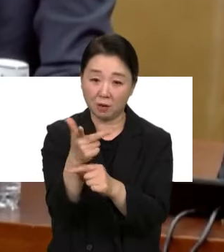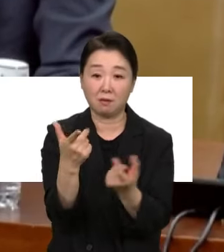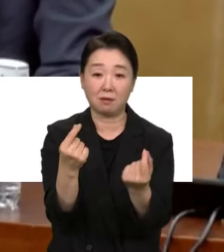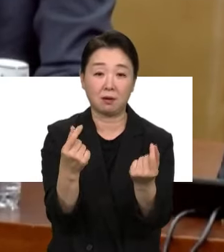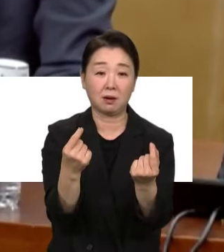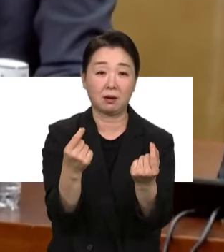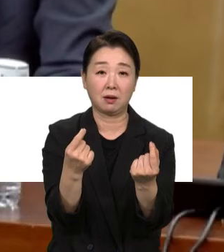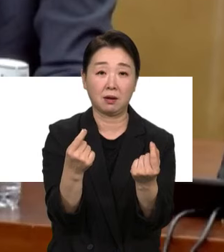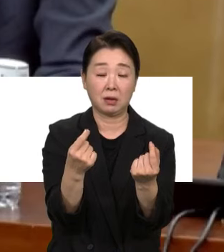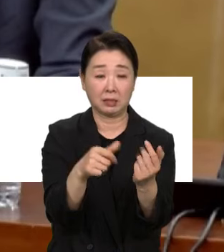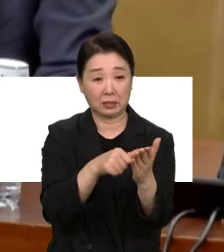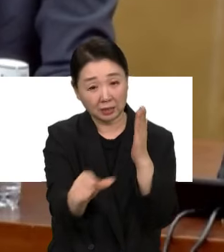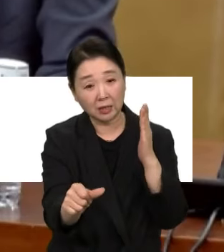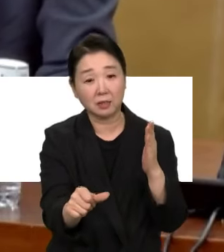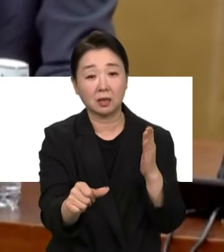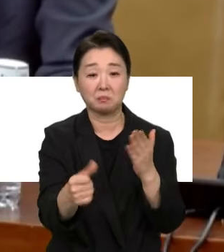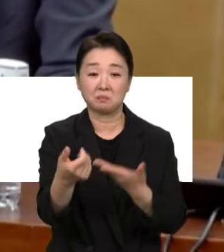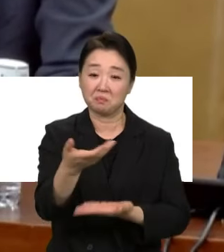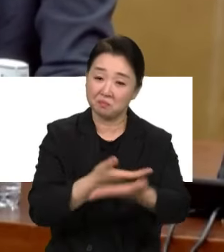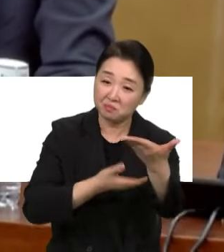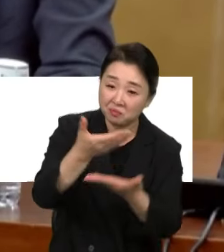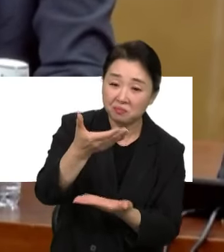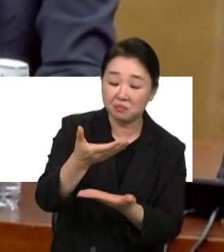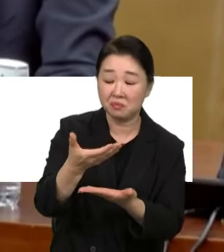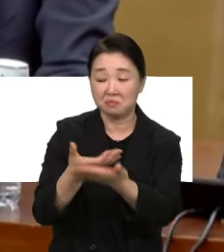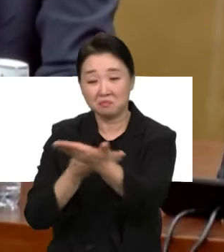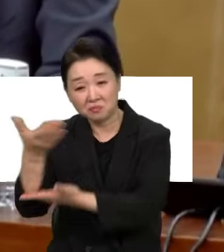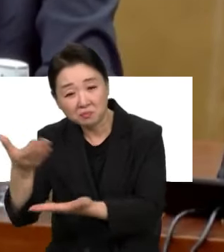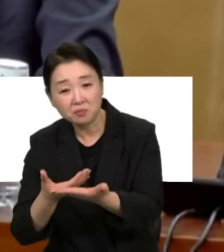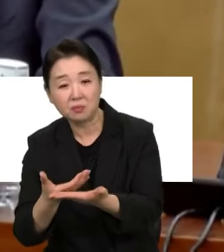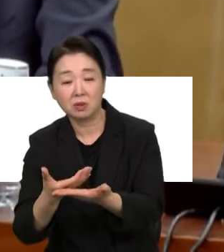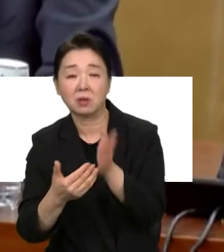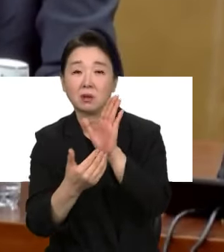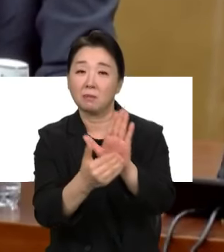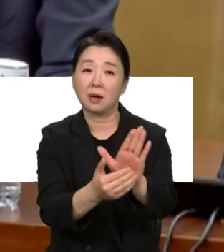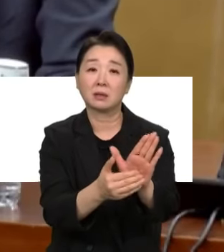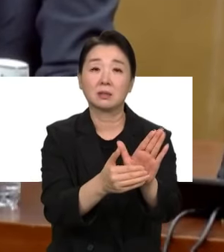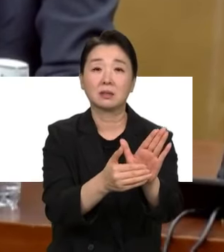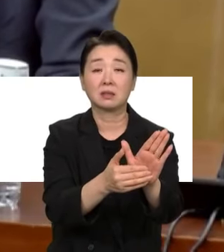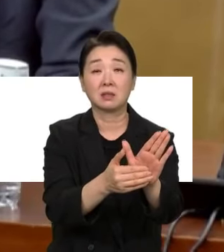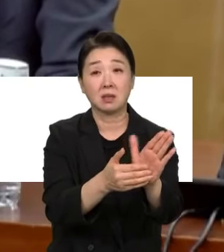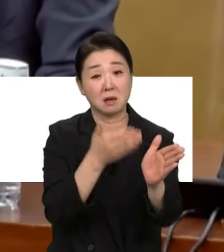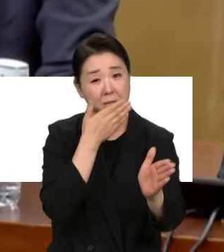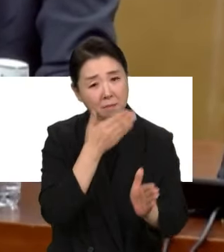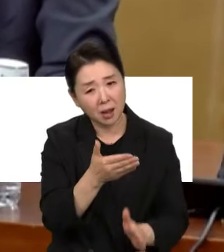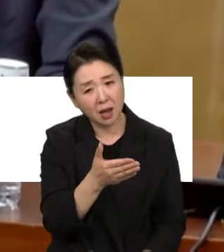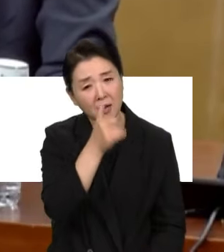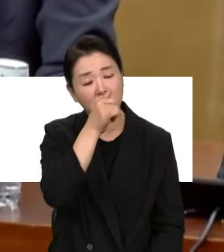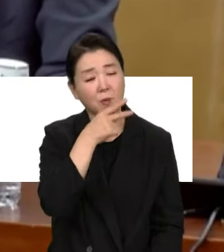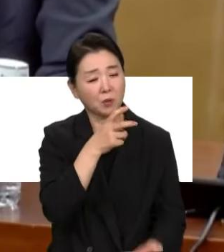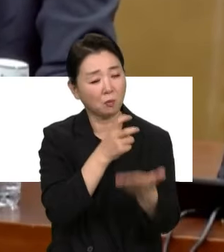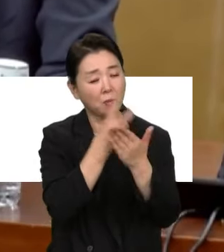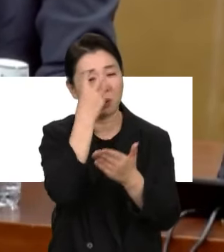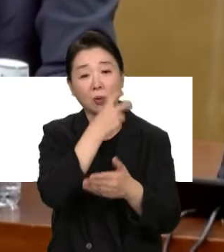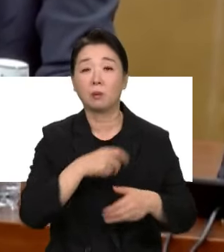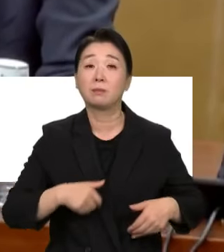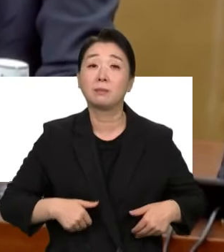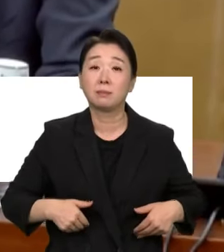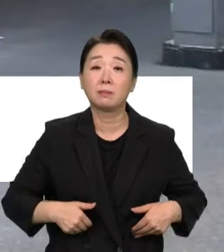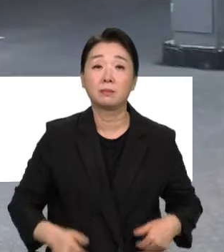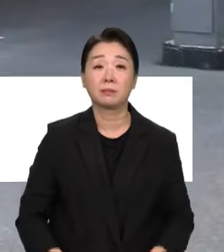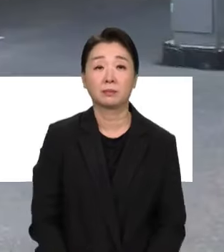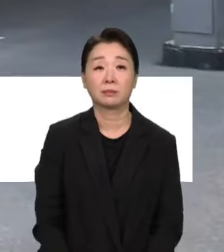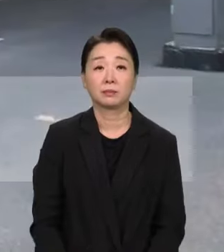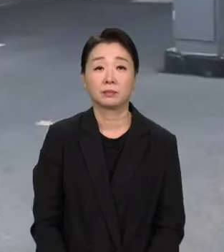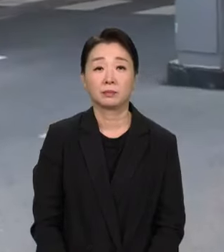등의 그 삭제나 유통 어 방지 제재를 가할 수 있는 한지에 대해서 법률적인 검토를 좀 더 해볼